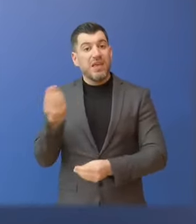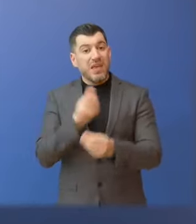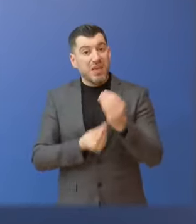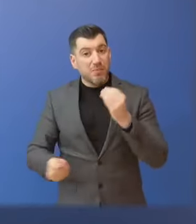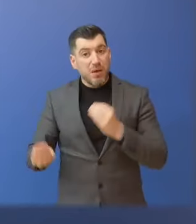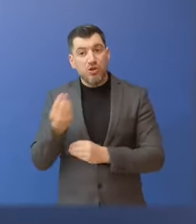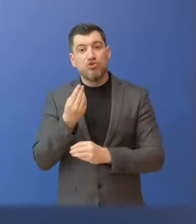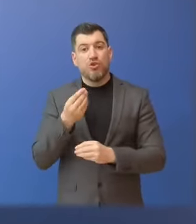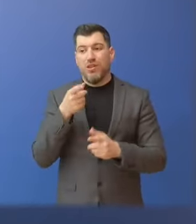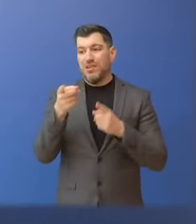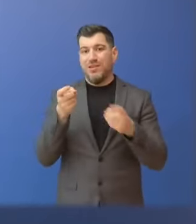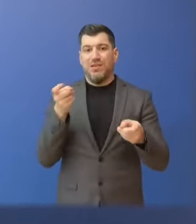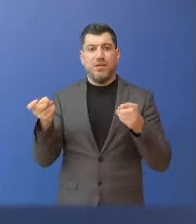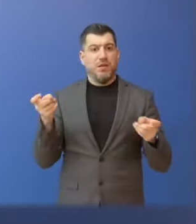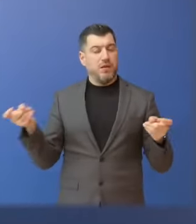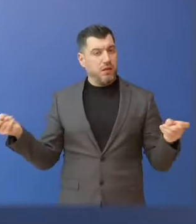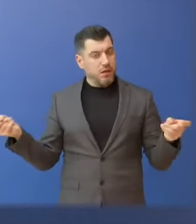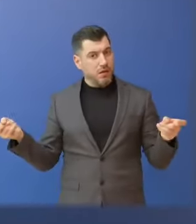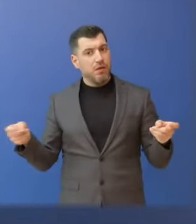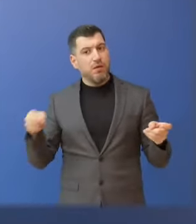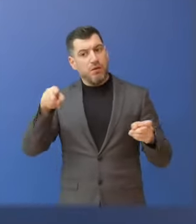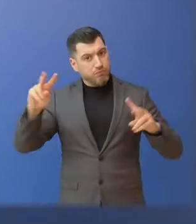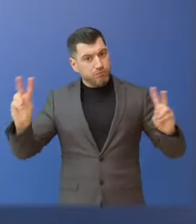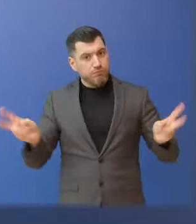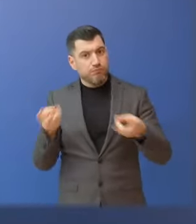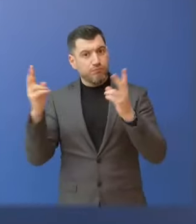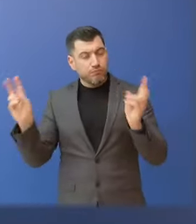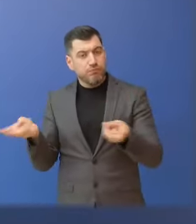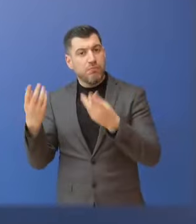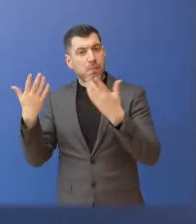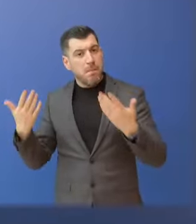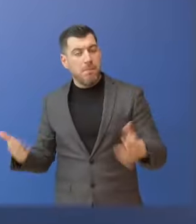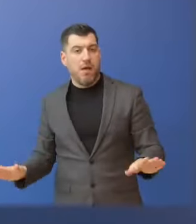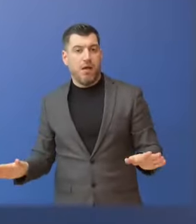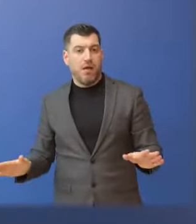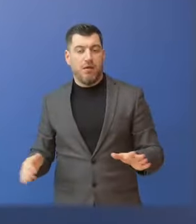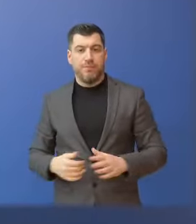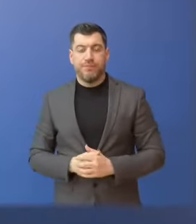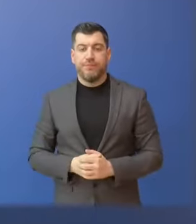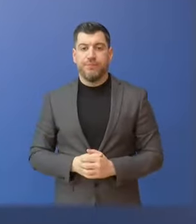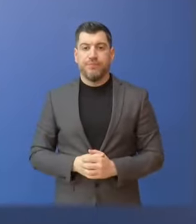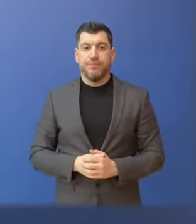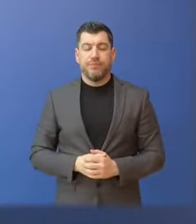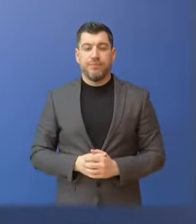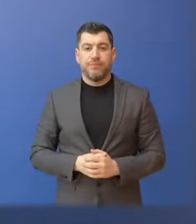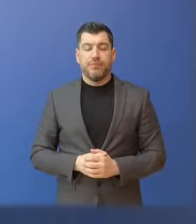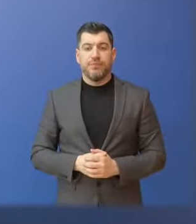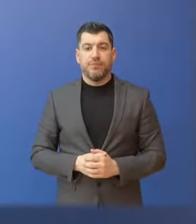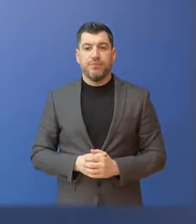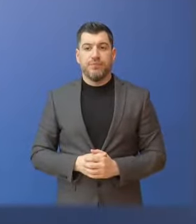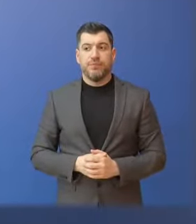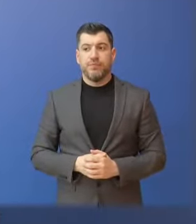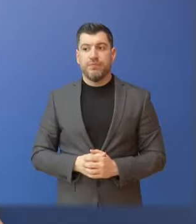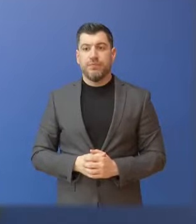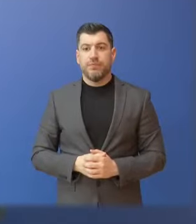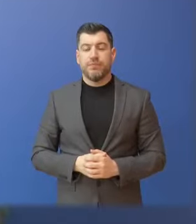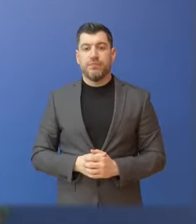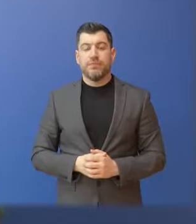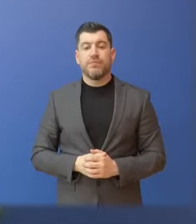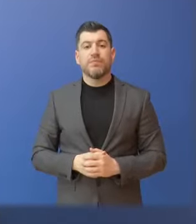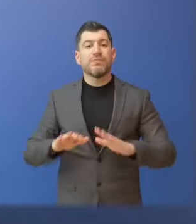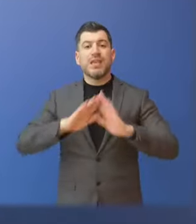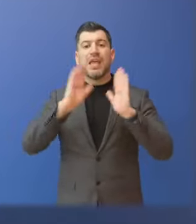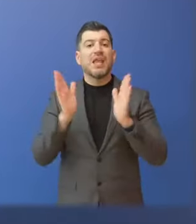οδηγηθεί στη δικαιοσύνη πολλές εκ των οποίων έχουνε οδηγηθεί και στον πρώτο ή στο δεύτερο βαθμό τώρα ένα γενικό